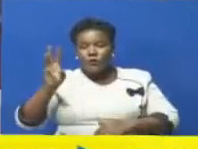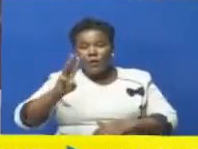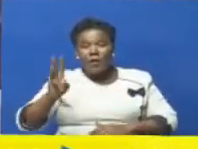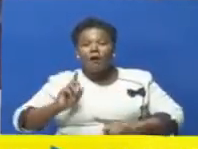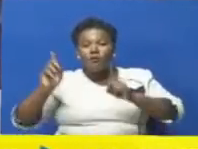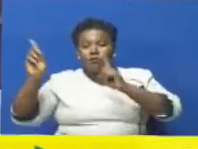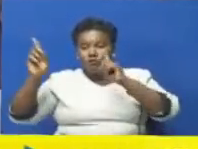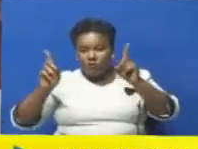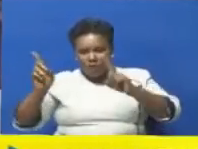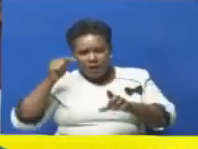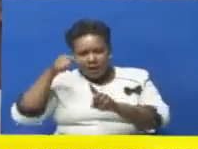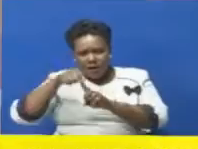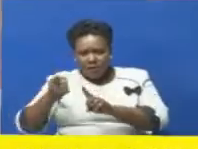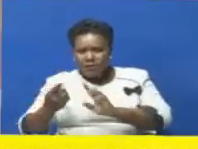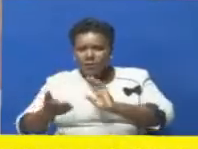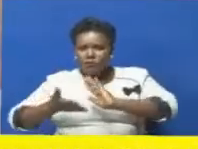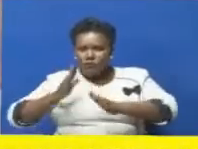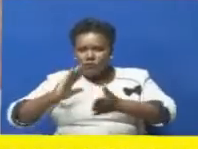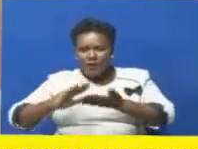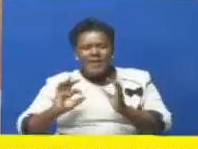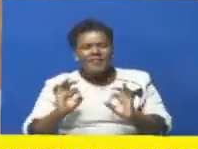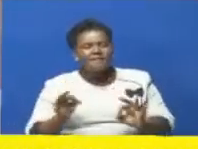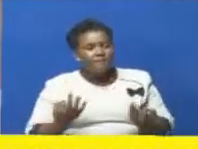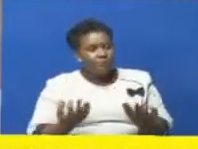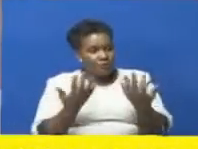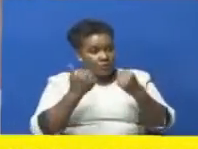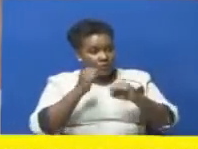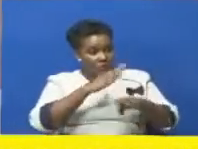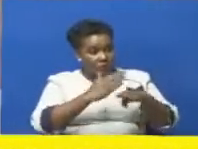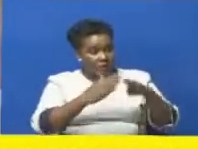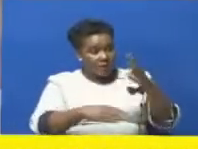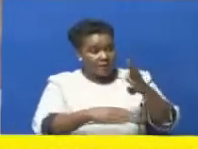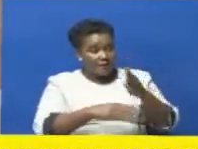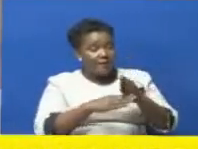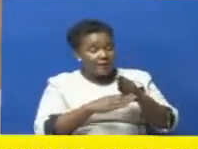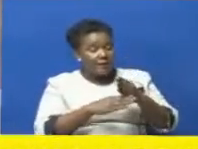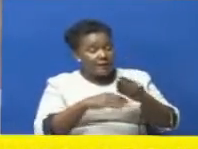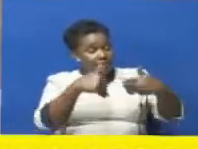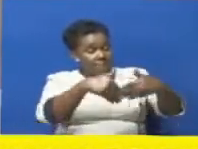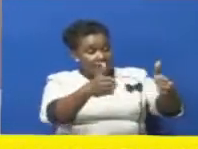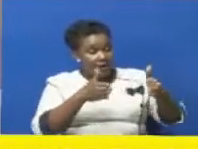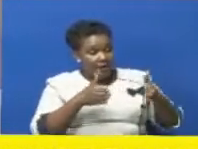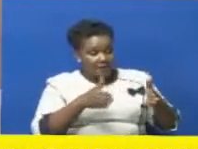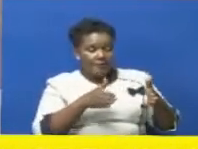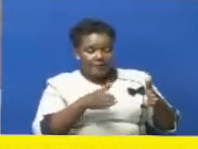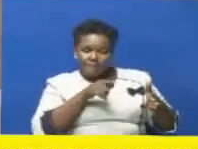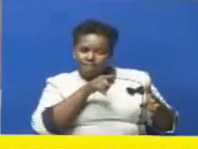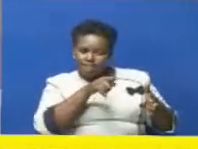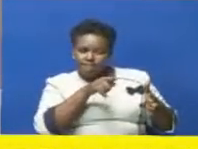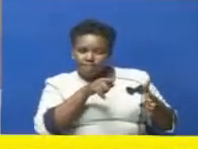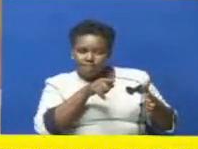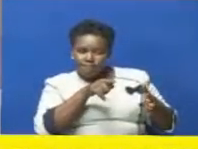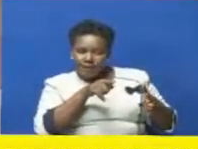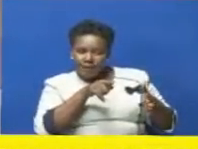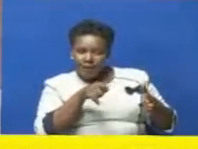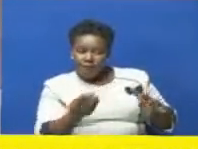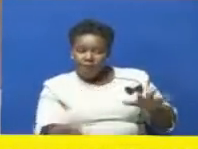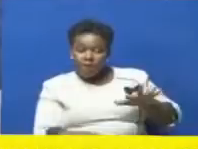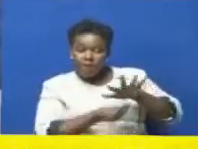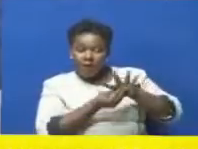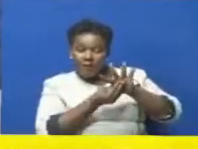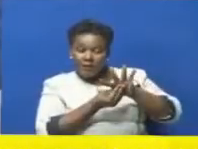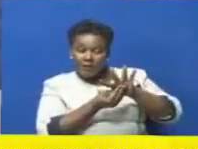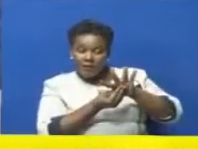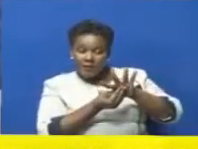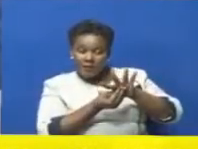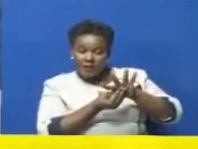ya namna kutekeleza miradi ya ujenzi wa vyumba vya madarasa inayotokana na fedha za mkopo kutoka IMF kwa uwazi. Mkuu